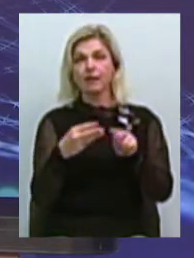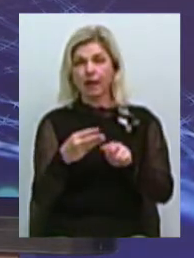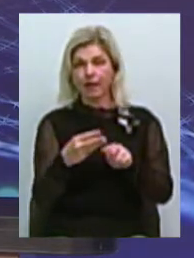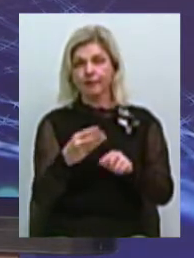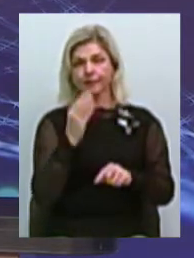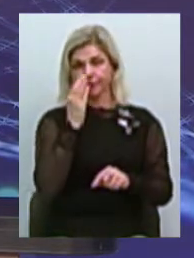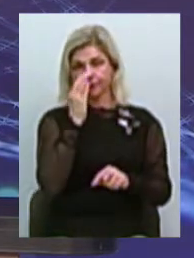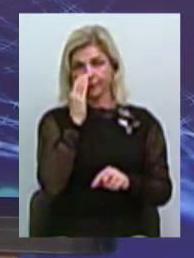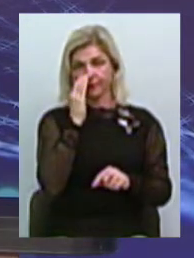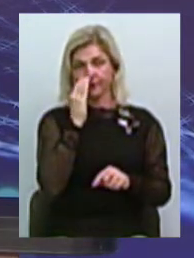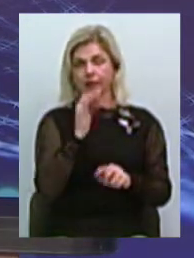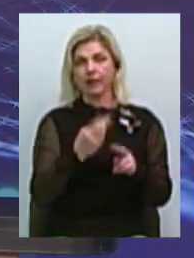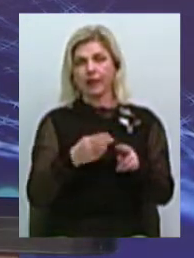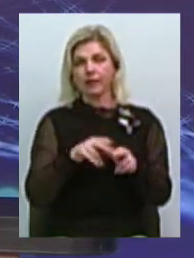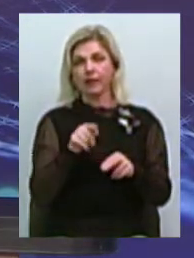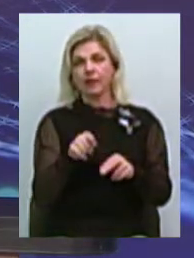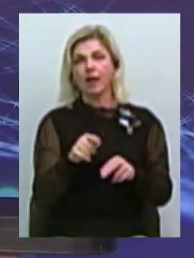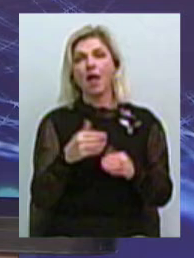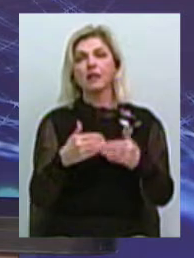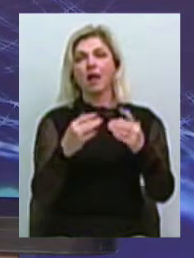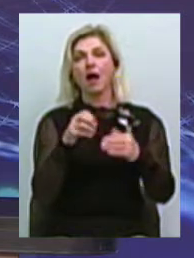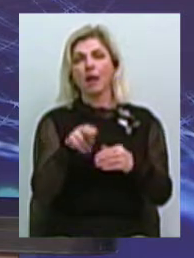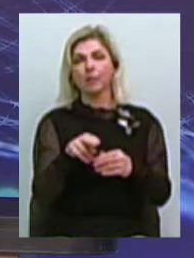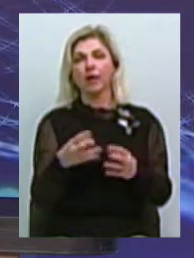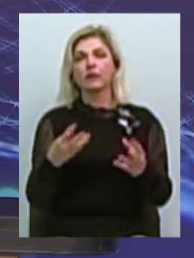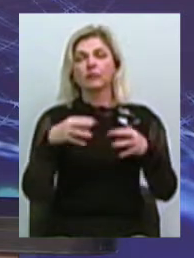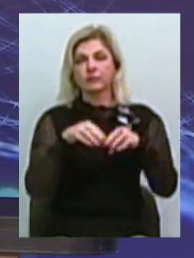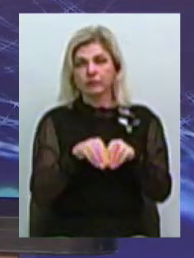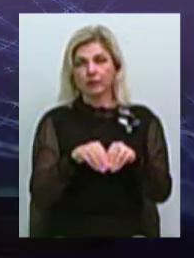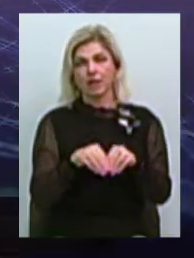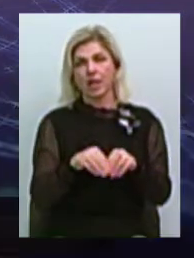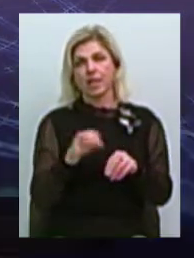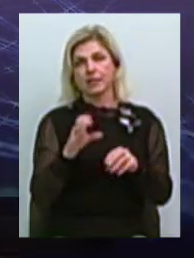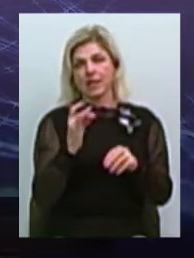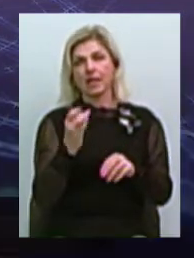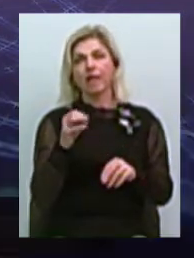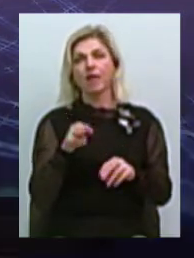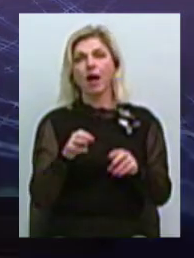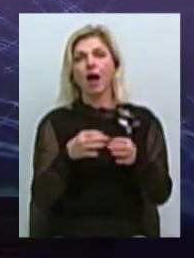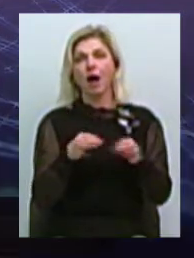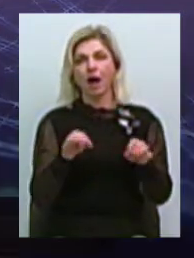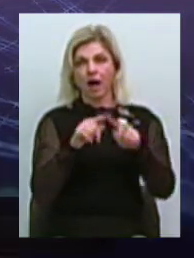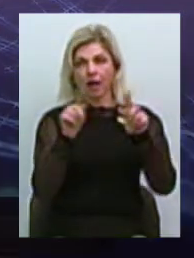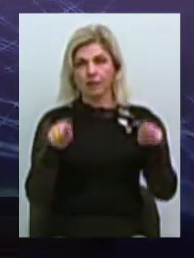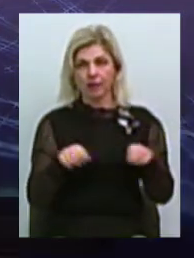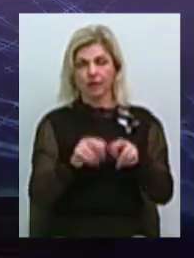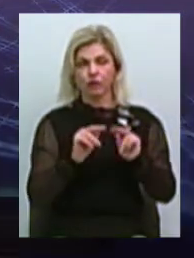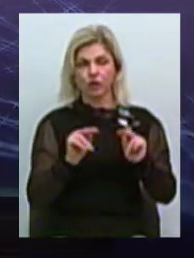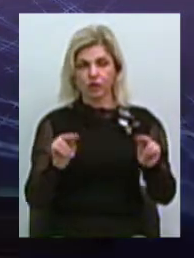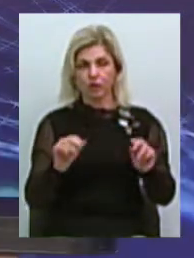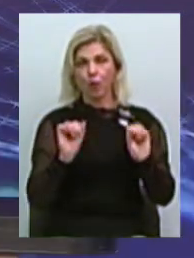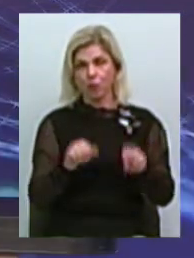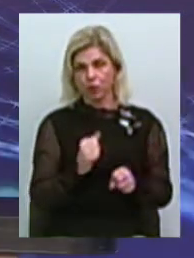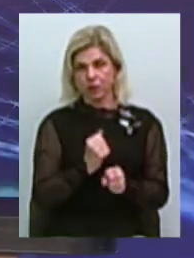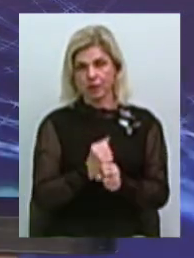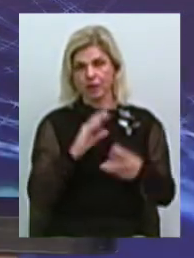а от саме з них, цих етапів, складається взагалі поняття сертифікації вчителя. І тоді ми можемо зробити висновок, отже,